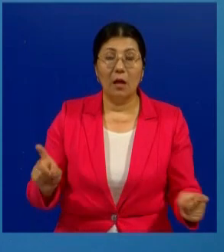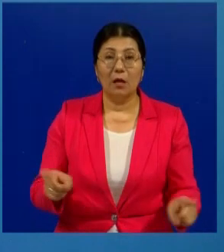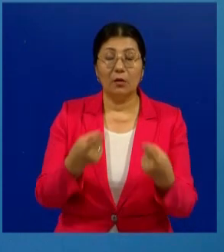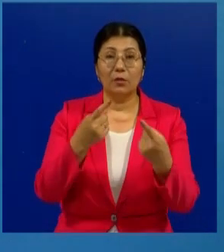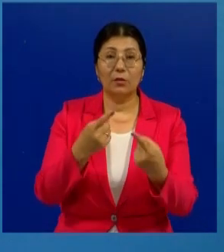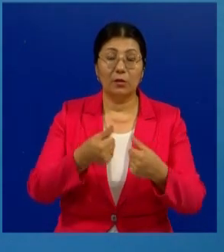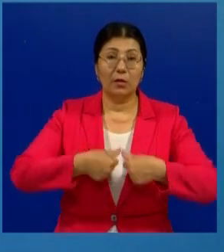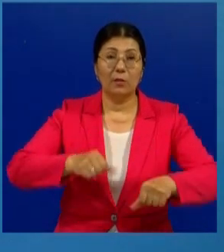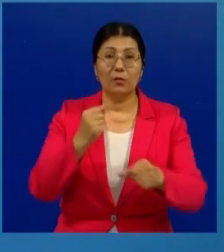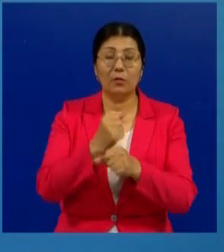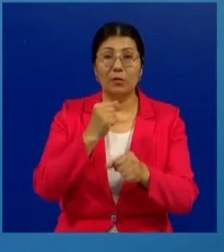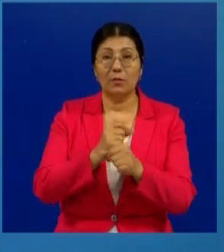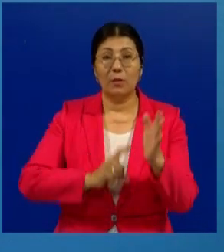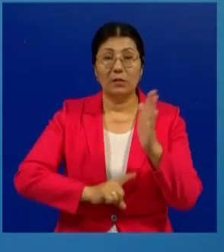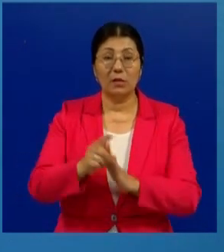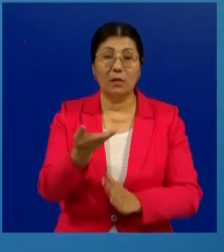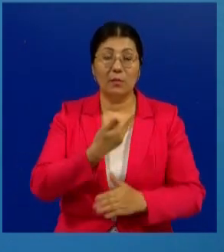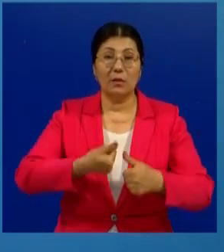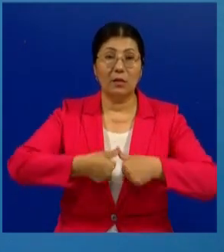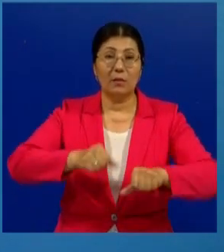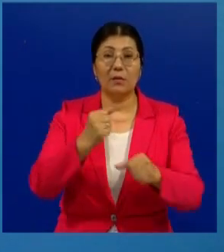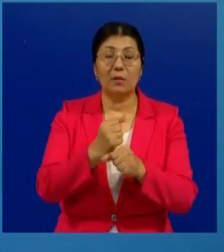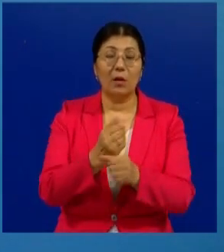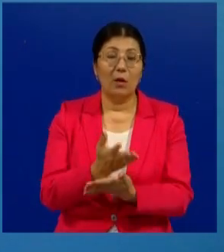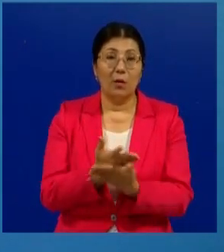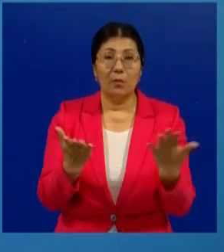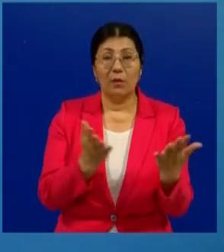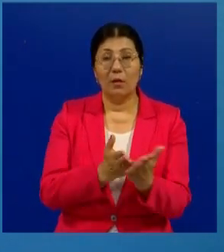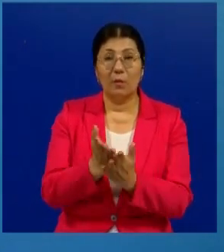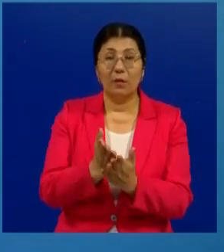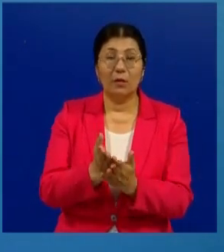жүргізіп жатыр. Жалпы біздің комиссияның жұмысы бірнеше бағыттарда жүргізілуде.